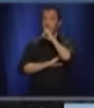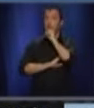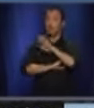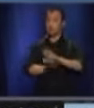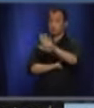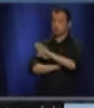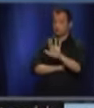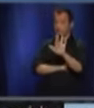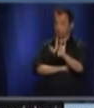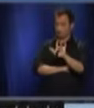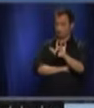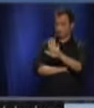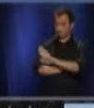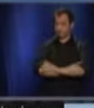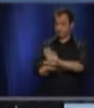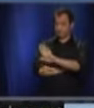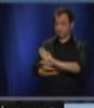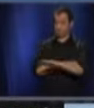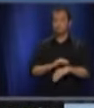orange.